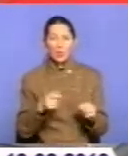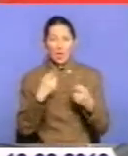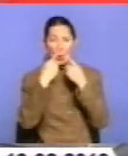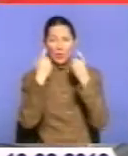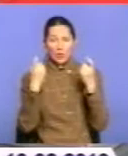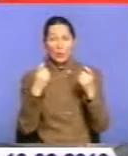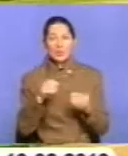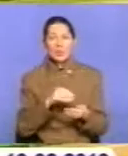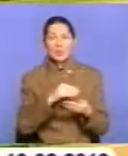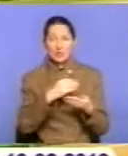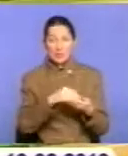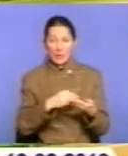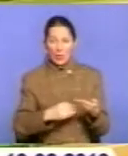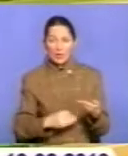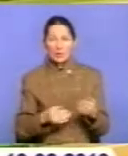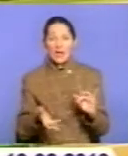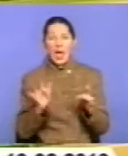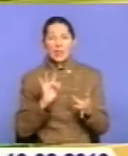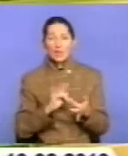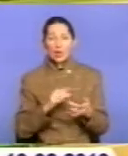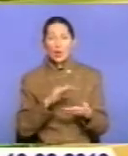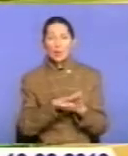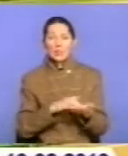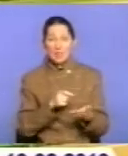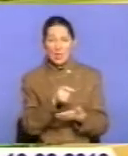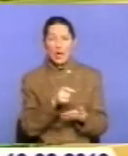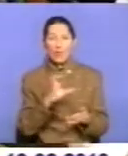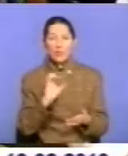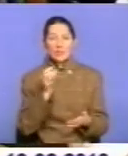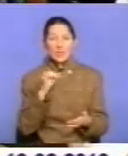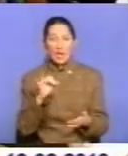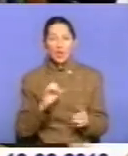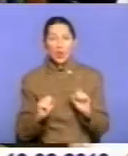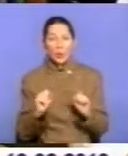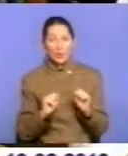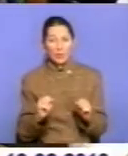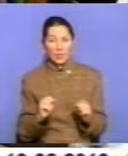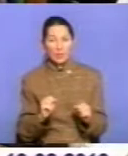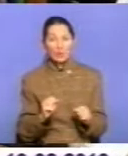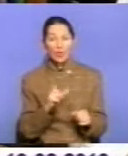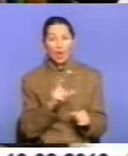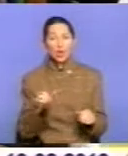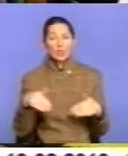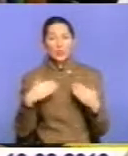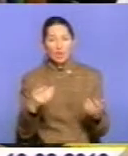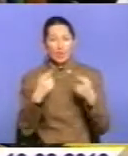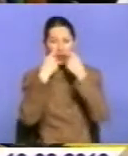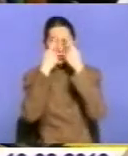заповнивши електронну заявку на сайті управління zem.ua. Люди звертаються і